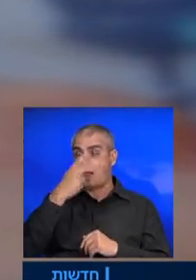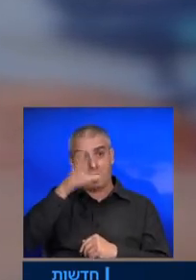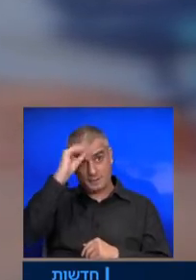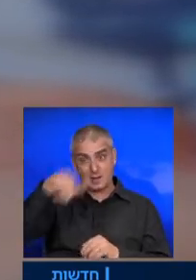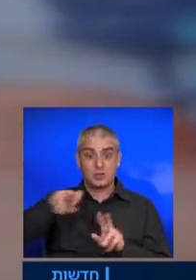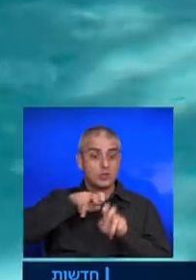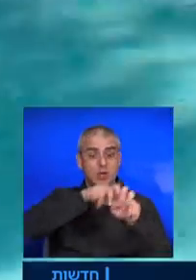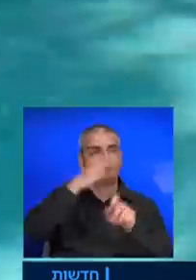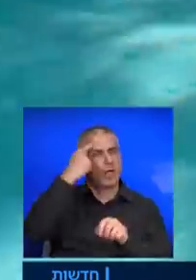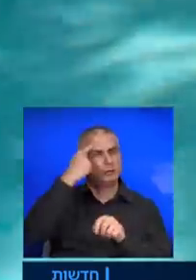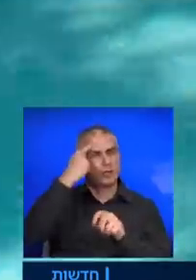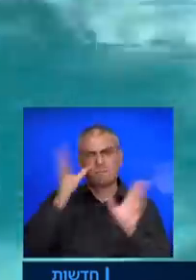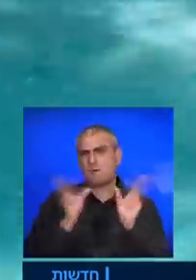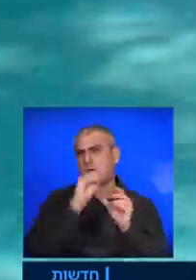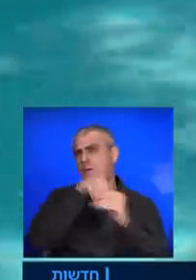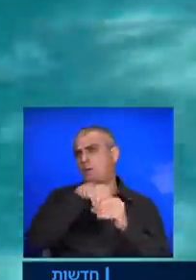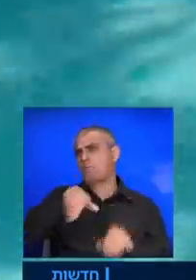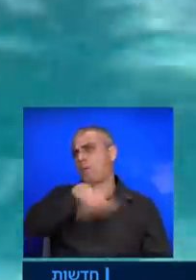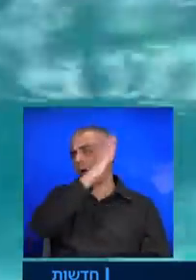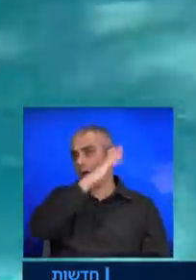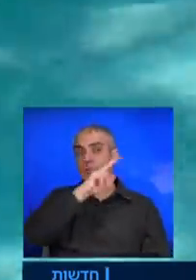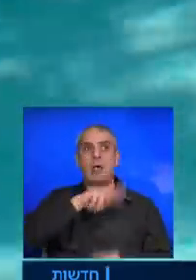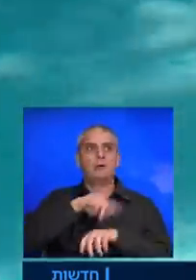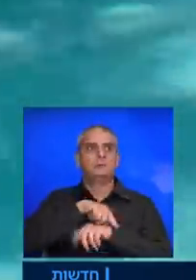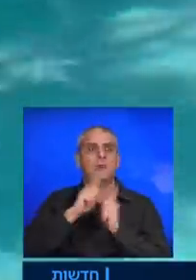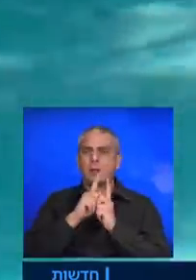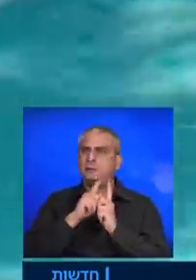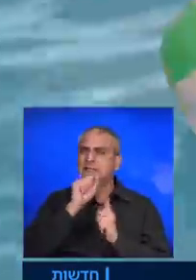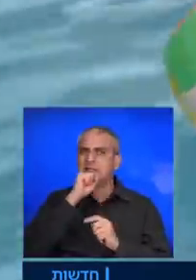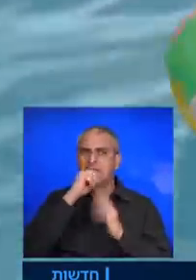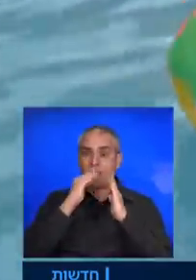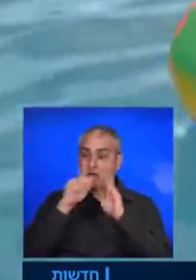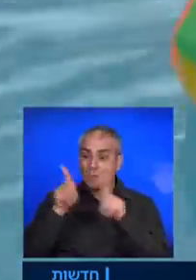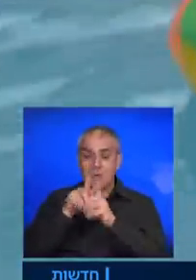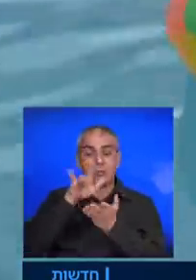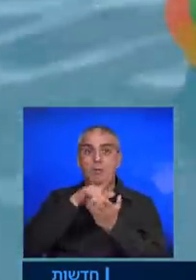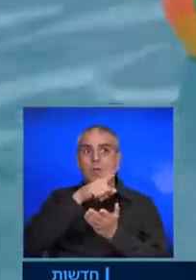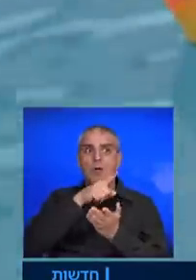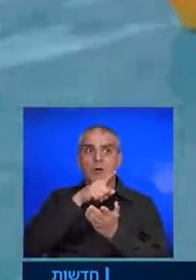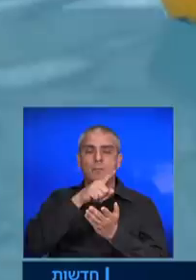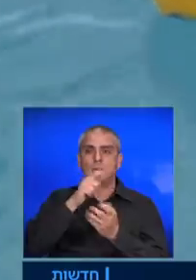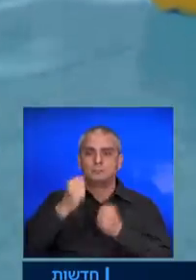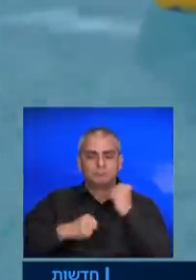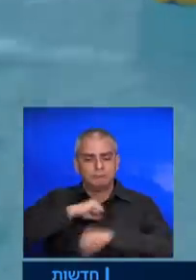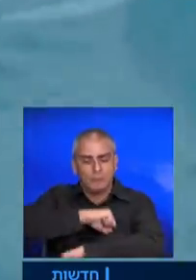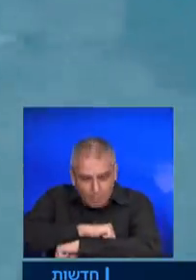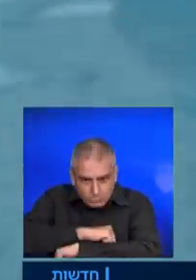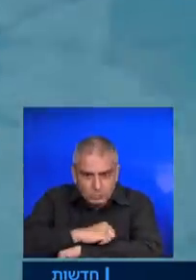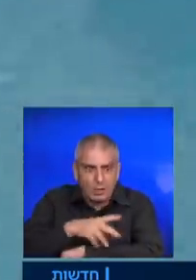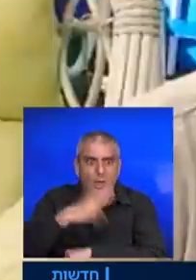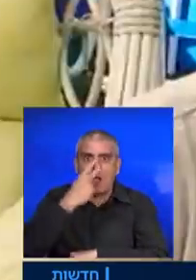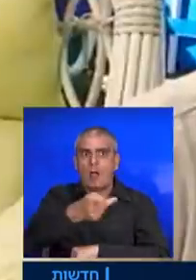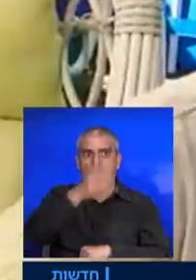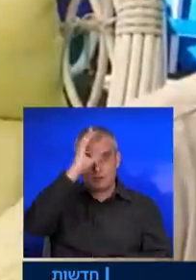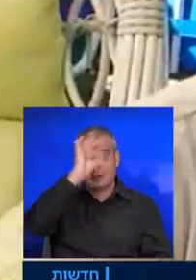שנסע איתם. כעבור זמן מה, הסבתא שגרה באותו המתחם יצאה לחצר ומצא את עתי בתוך